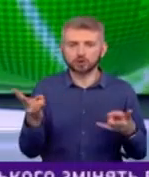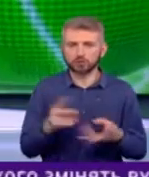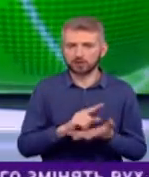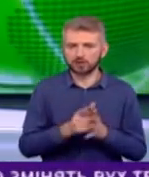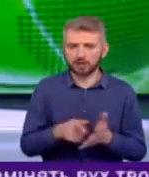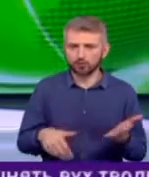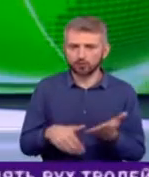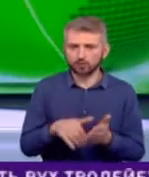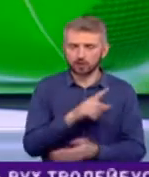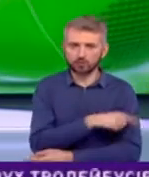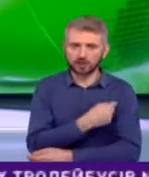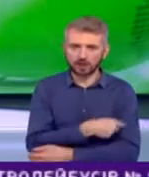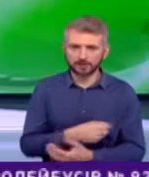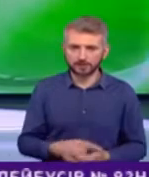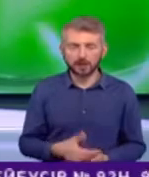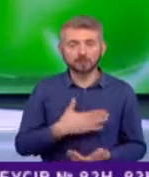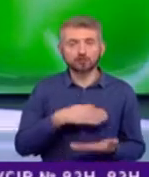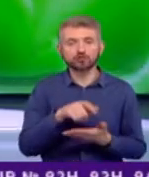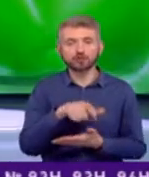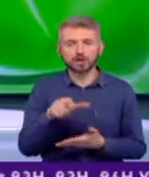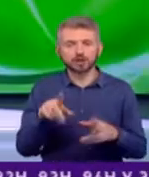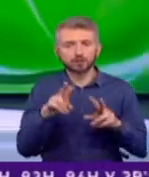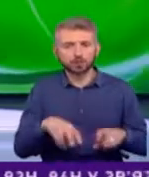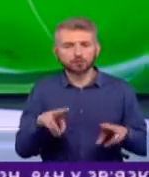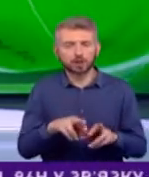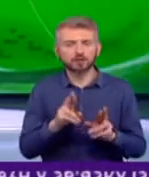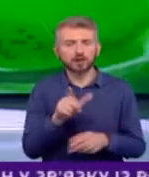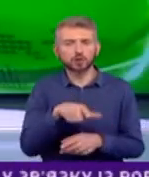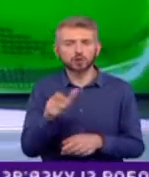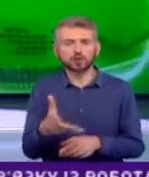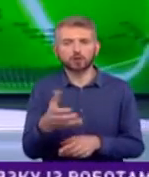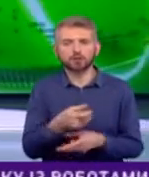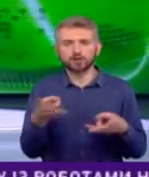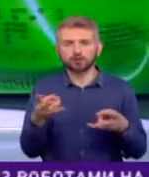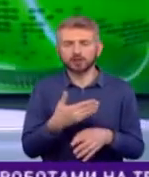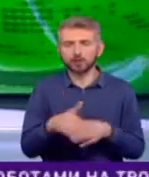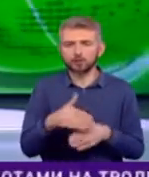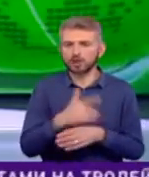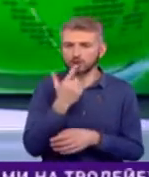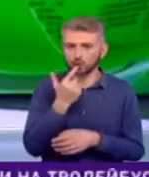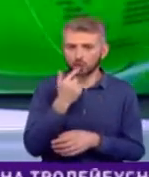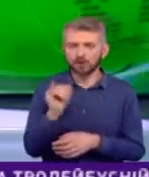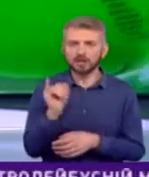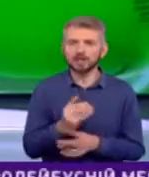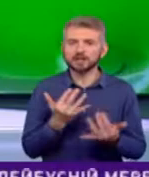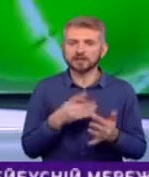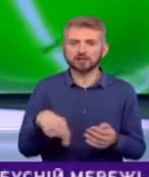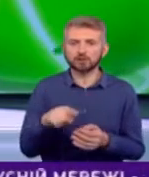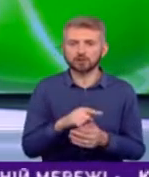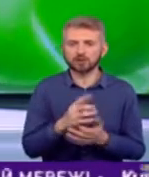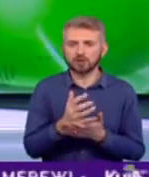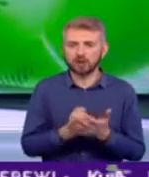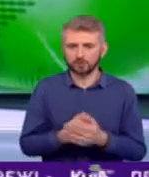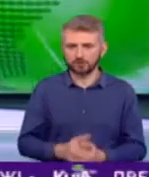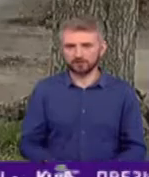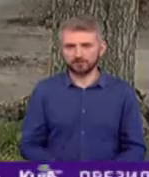невідкладної допомоги у лікарнях. Наші журналісти розбирались, як людям отримати необхідні компоненти крові та скільки вони зберігаються.